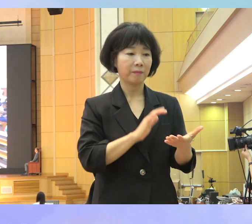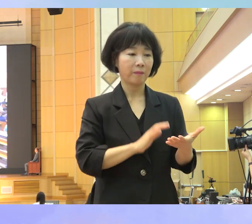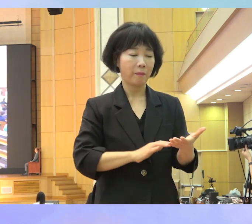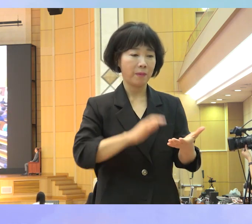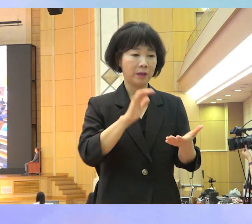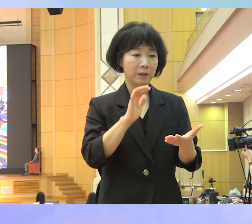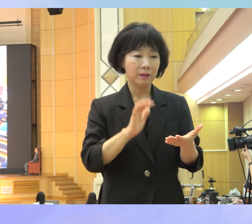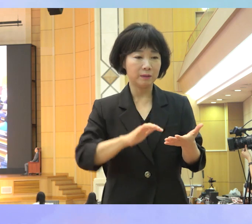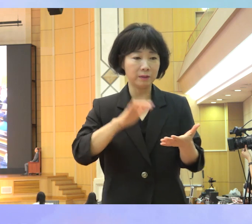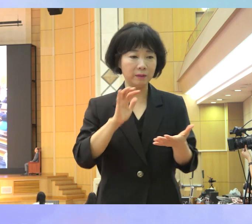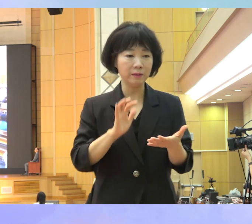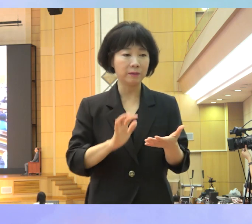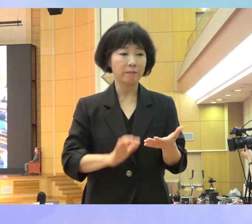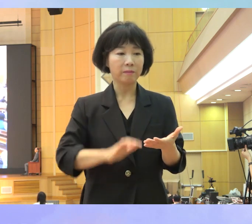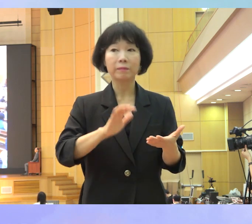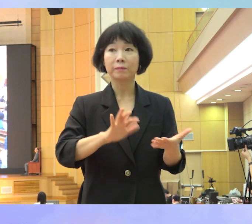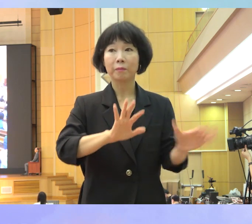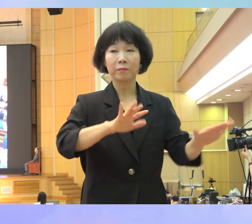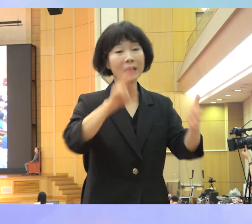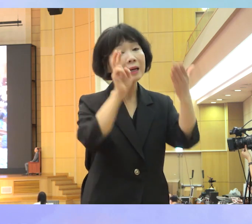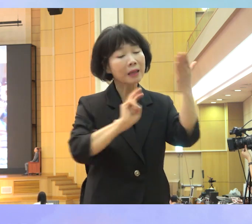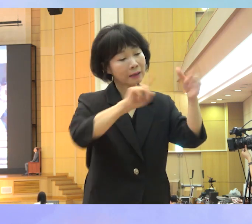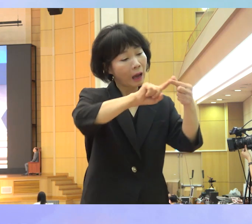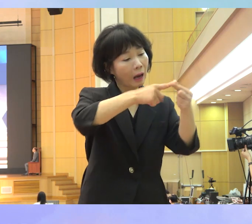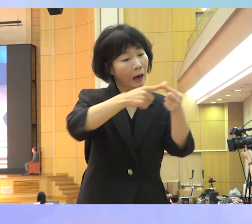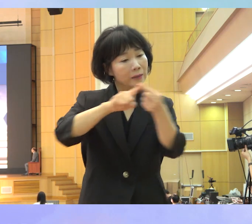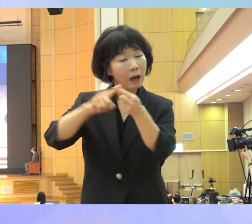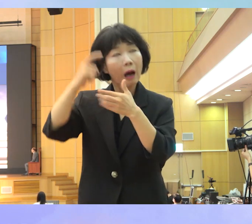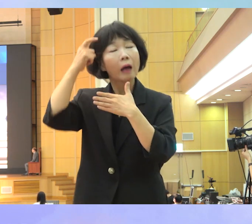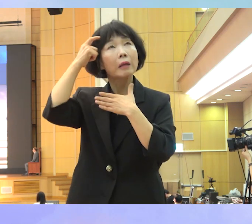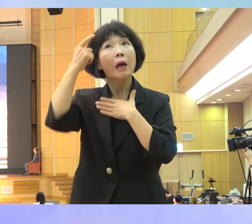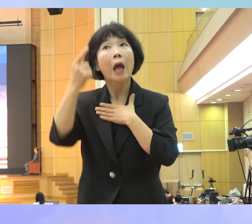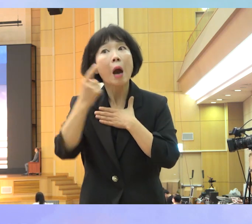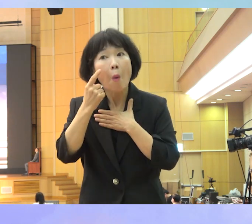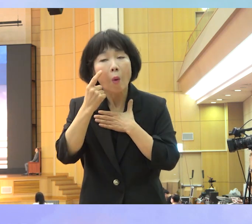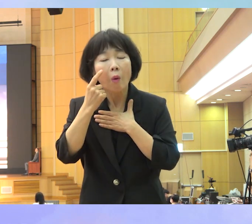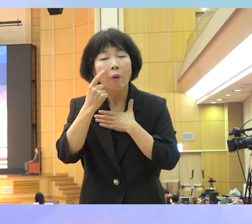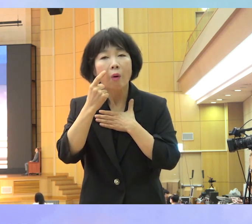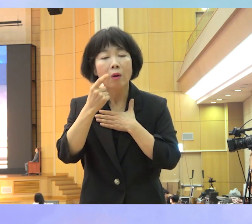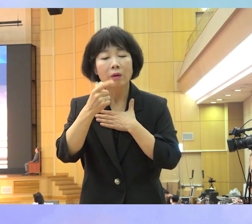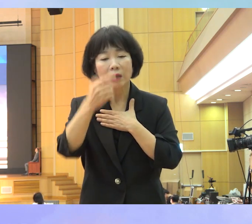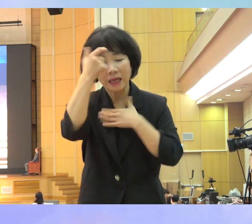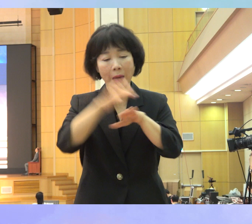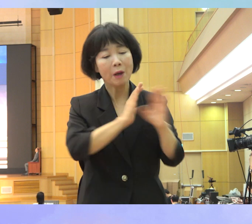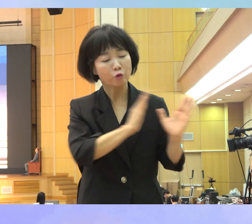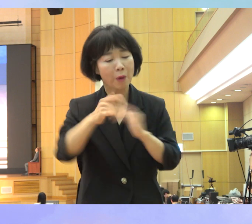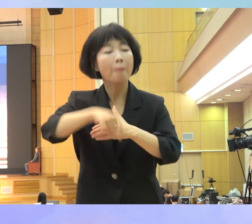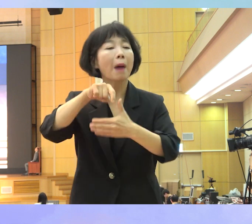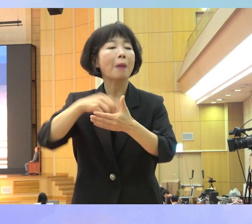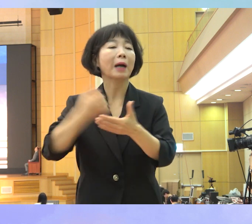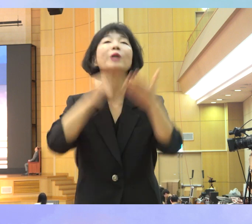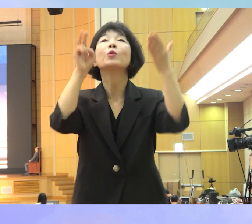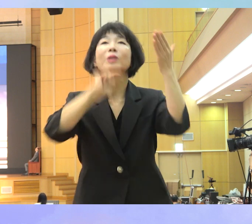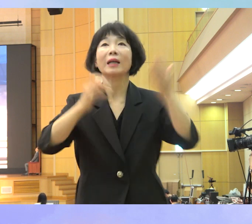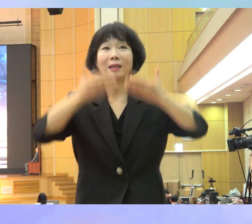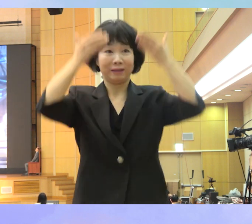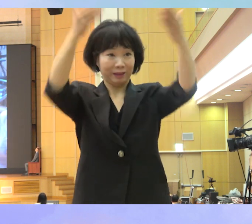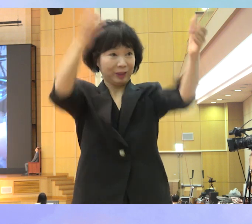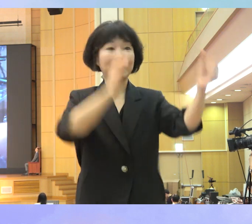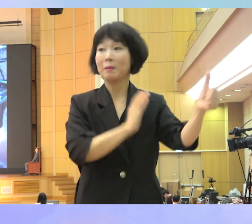이 시간 가사를 생각하시면서 예배를 준비하는 마음으로 찬양하시겠습니다.